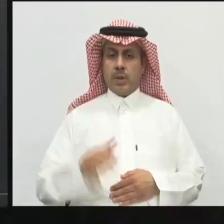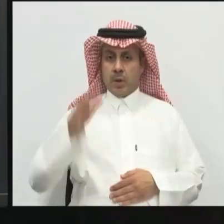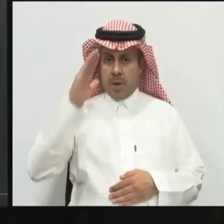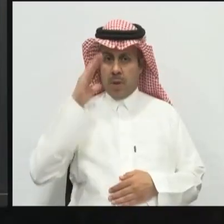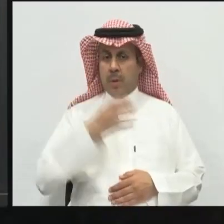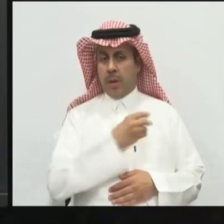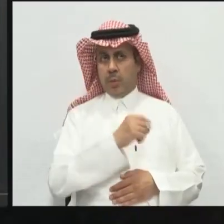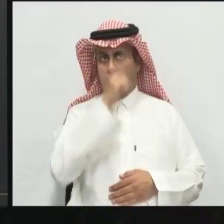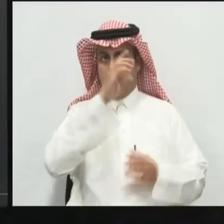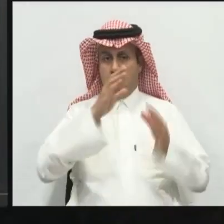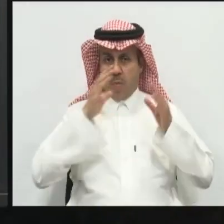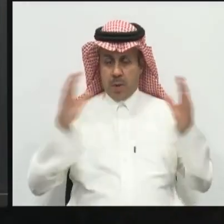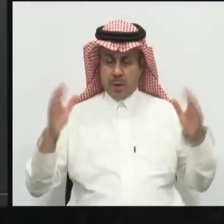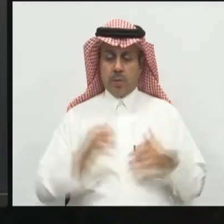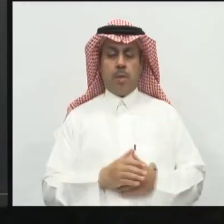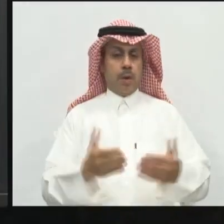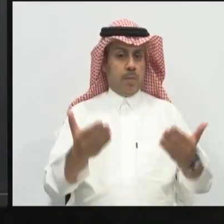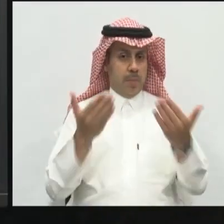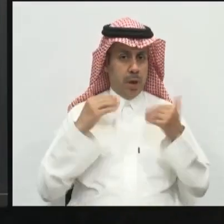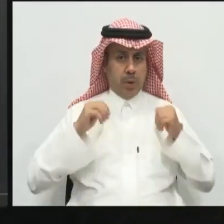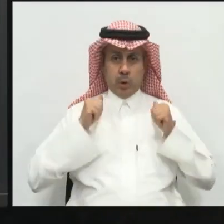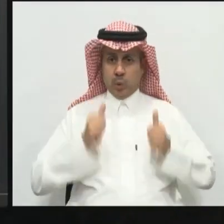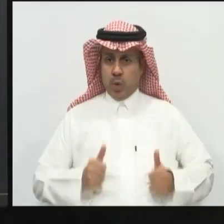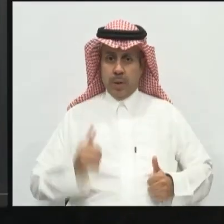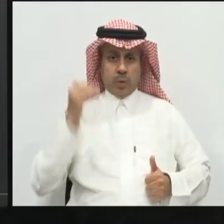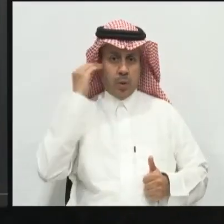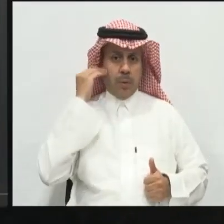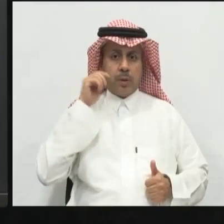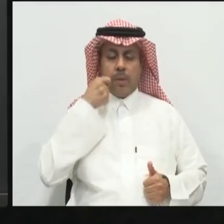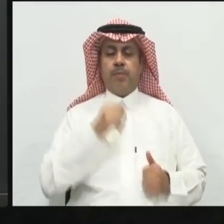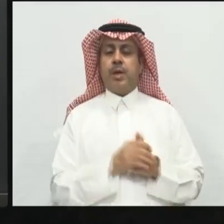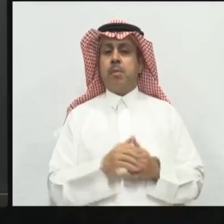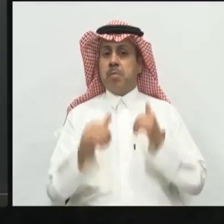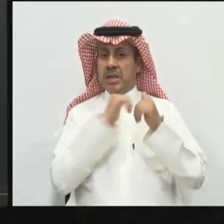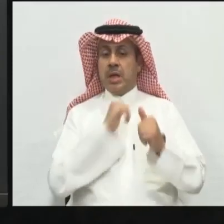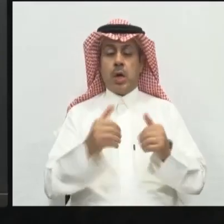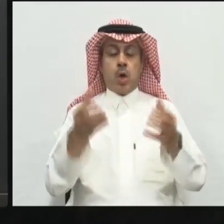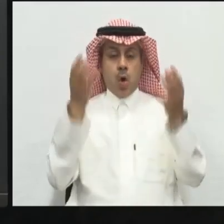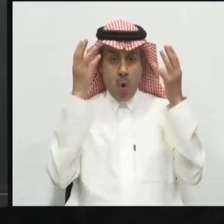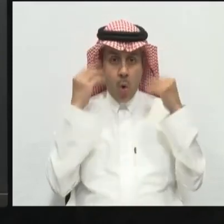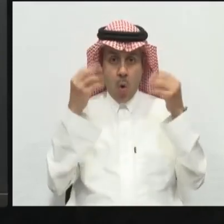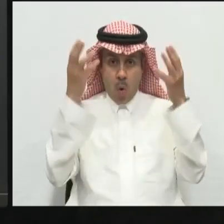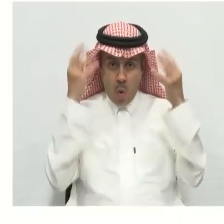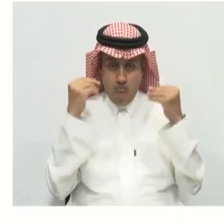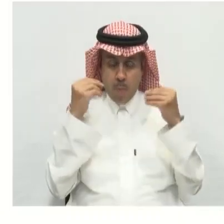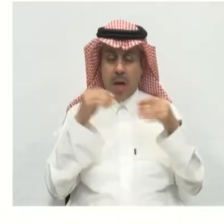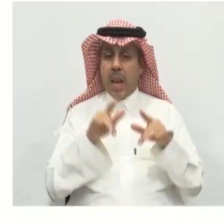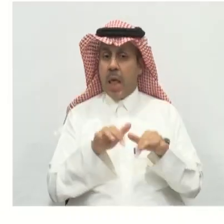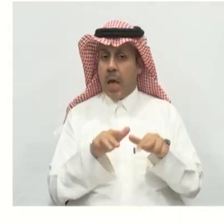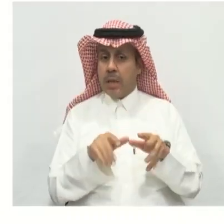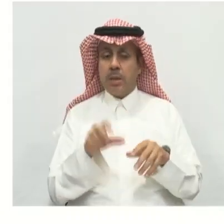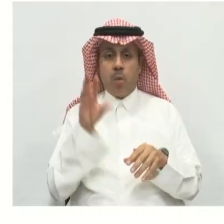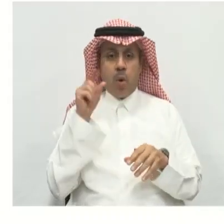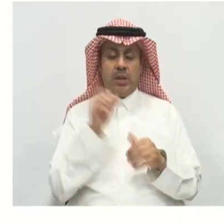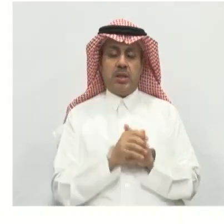السلام عليكم ورحمه الله وبركاته مرحبا بكم اعزائي الطلاب والطالبات في مسار علوم الحاسب والهندسه في مقرر الذكاء